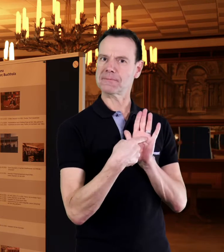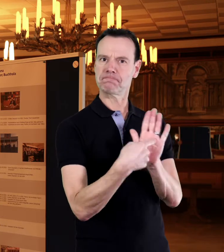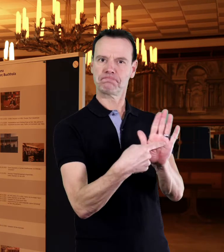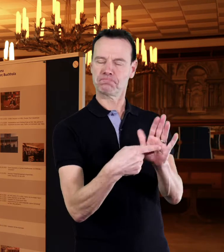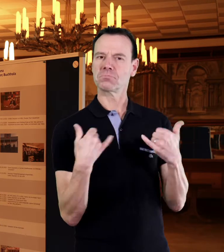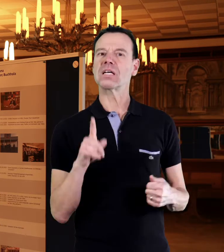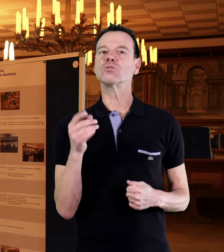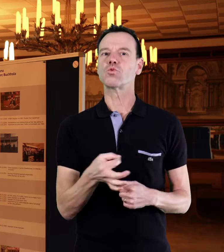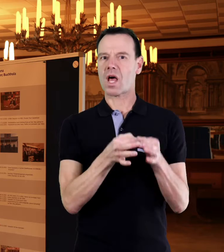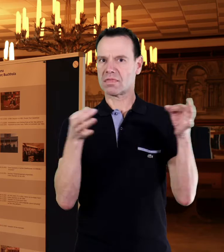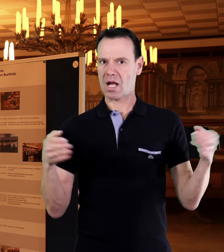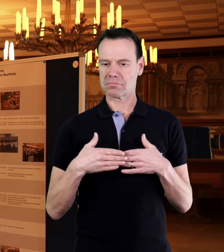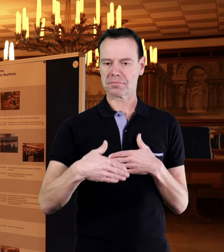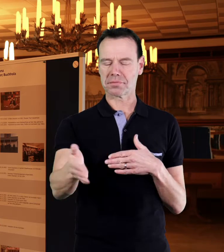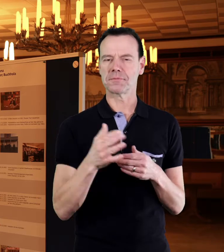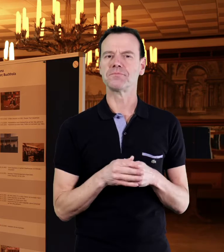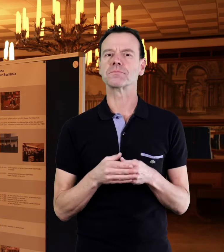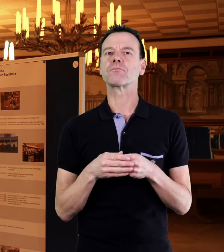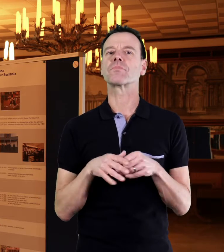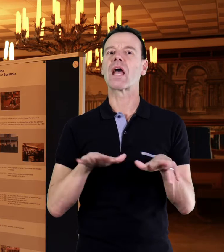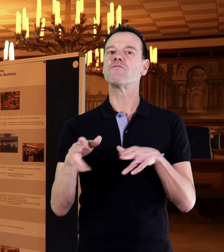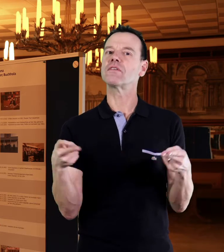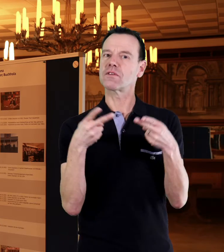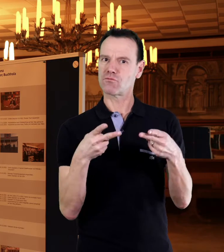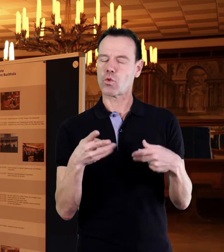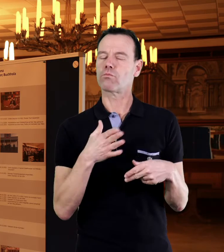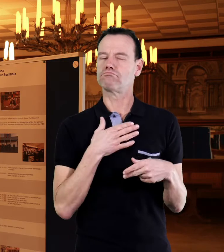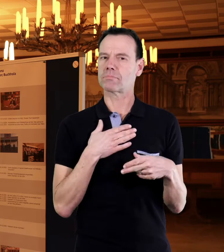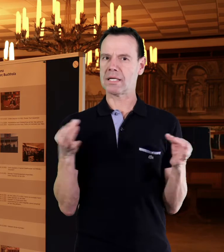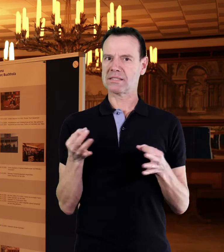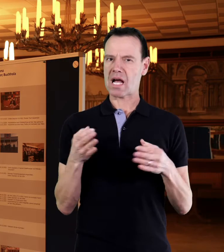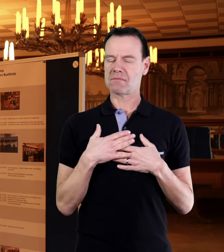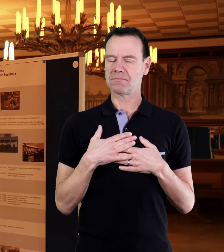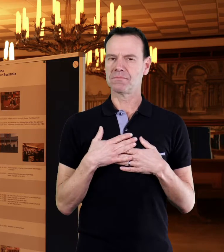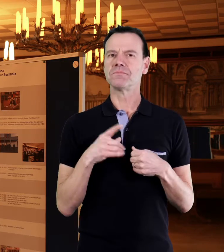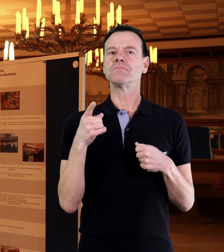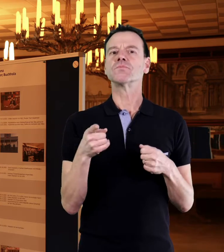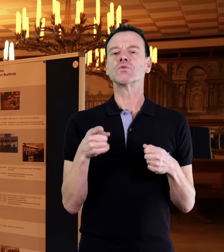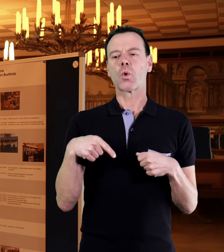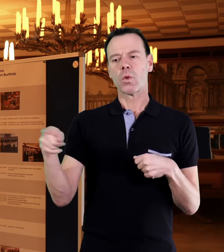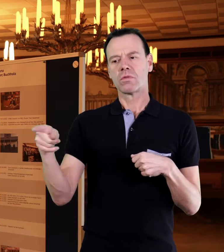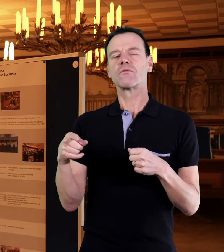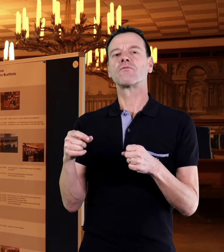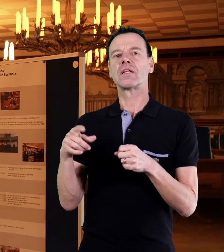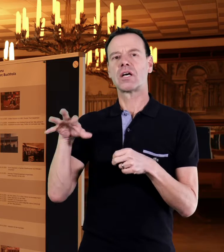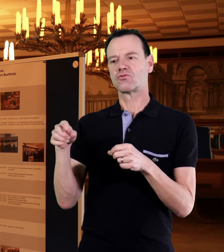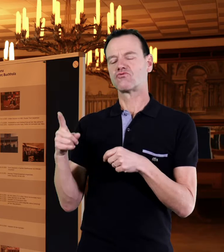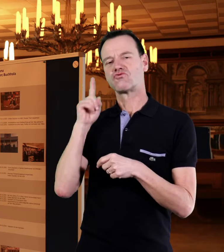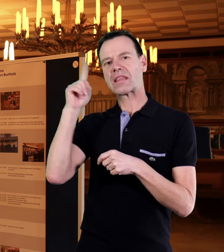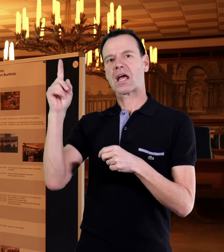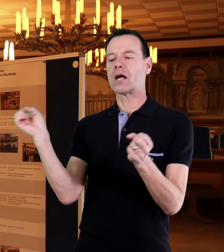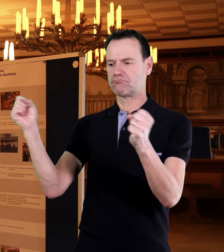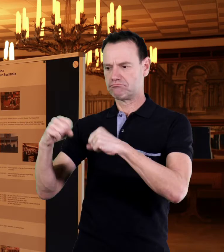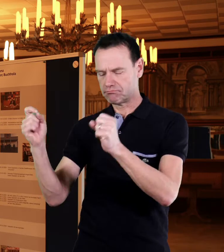vorgestellt. Die Wirtschaftsförderung habe ich, wie versprochen, zur Chefsache gemacht. Und mit einem mehrheitlichen Beschluss des Stadtrates können nun